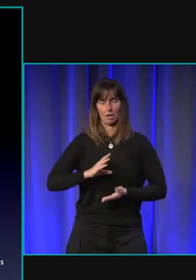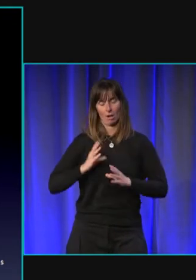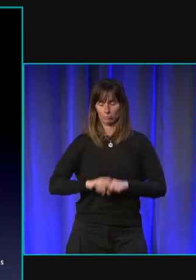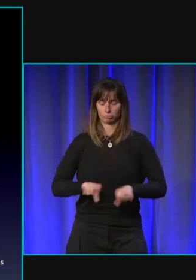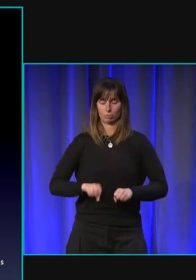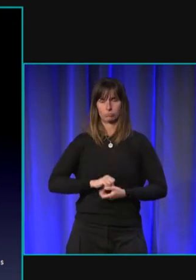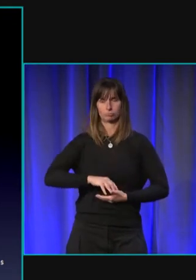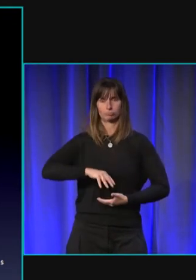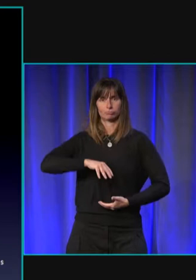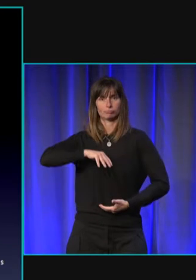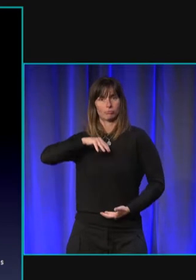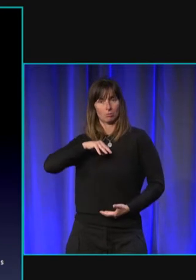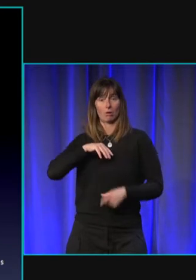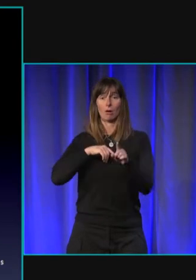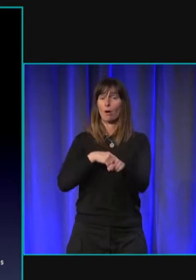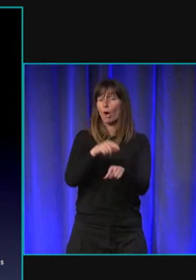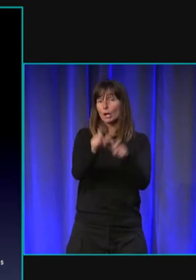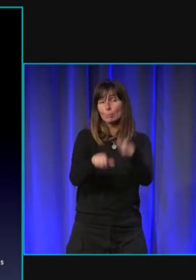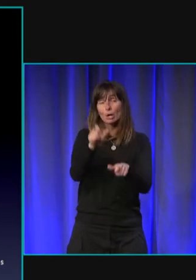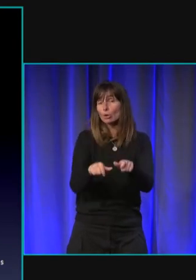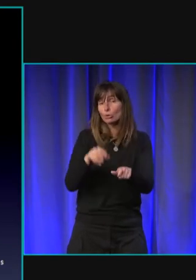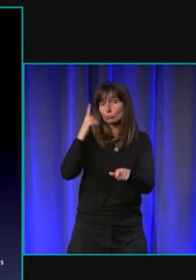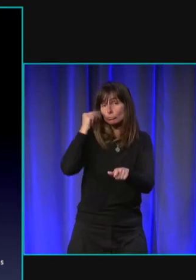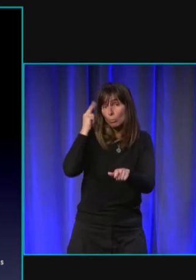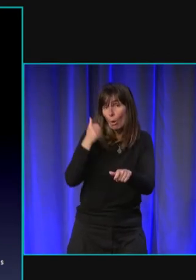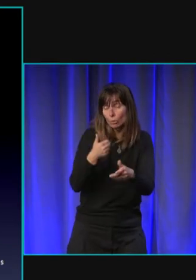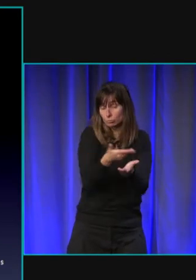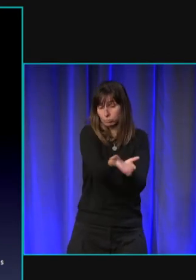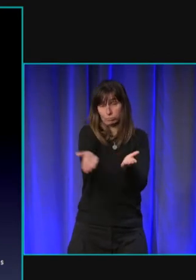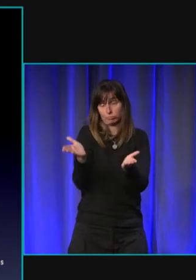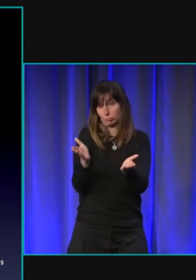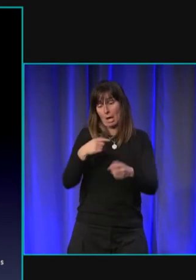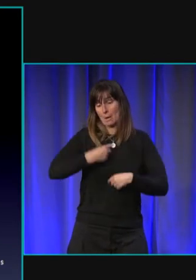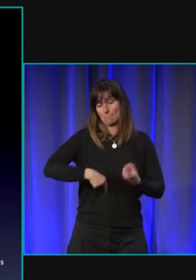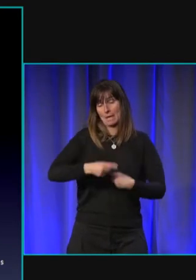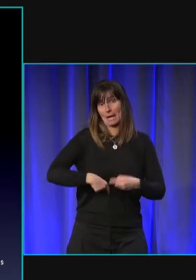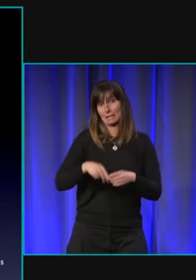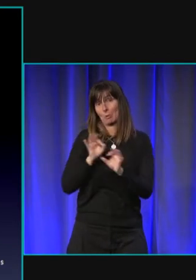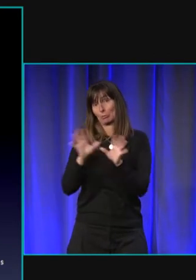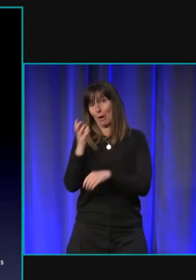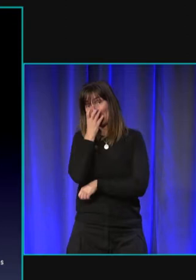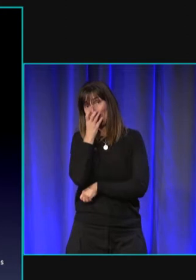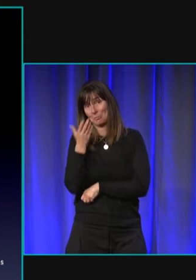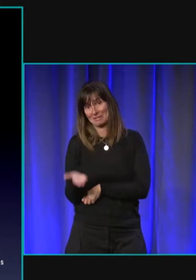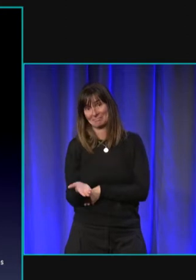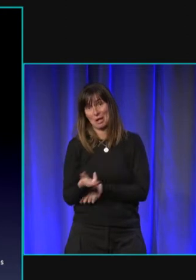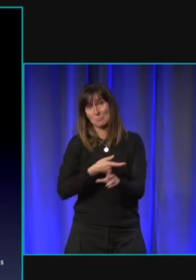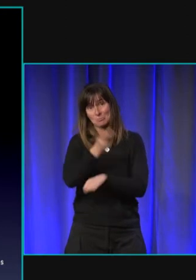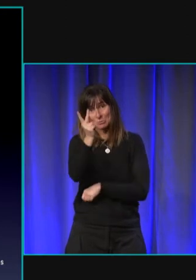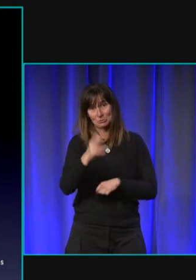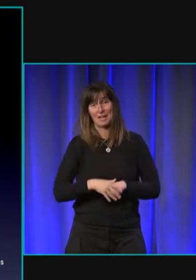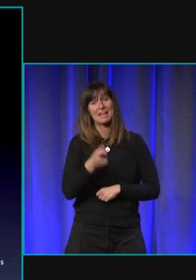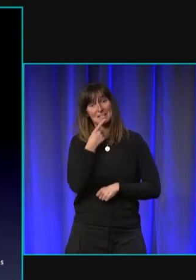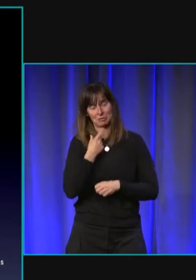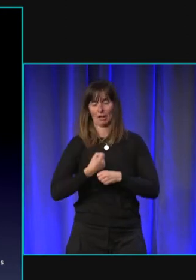adultes, lambda, utilisent beaucoup moins leur filière aérobie et donc vont, de fait, utiliser beaucoup plus leur filière anaérobie, produire plus